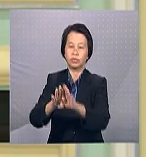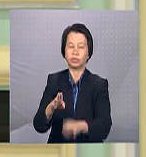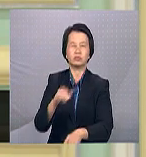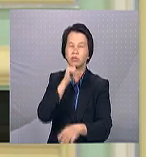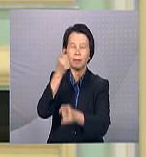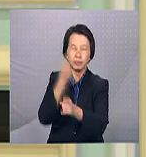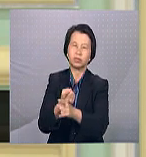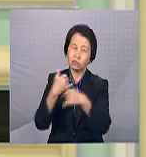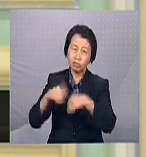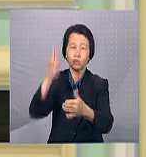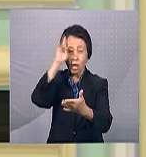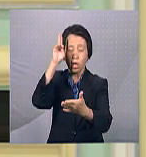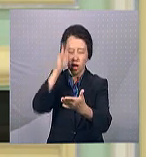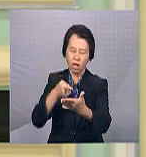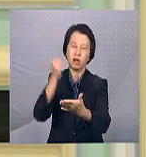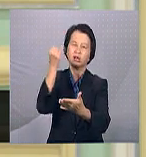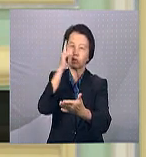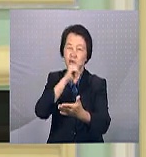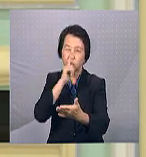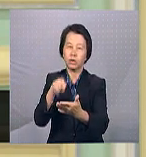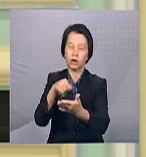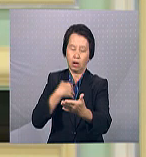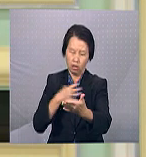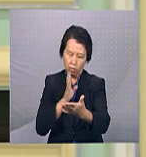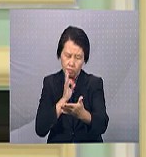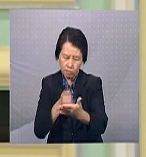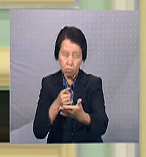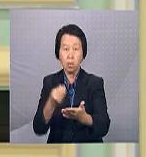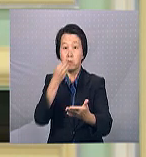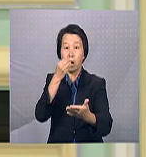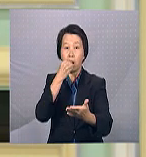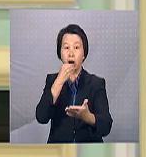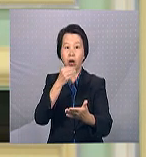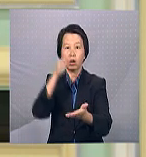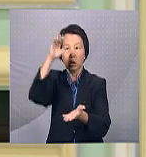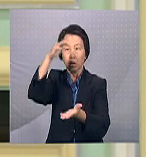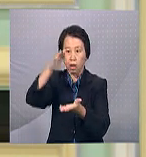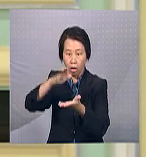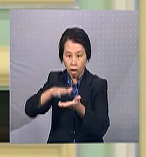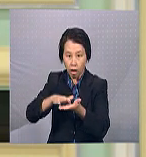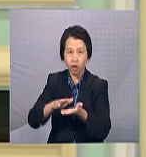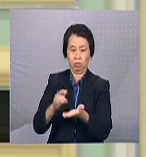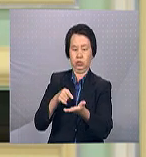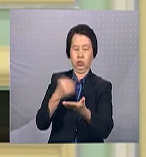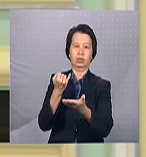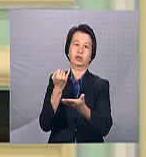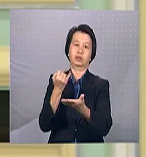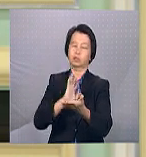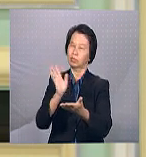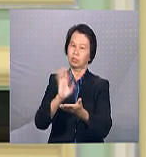tepat. Ada yang melaporkan kononnya makanan sudah pun berkurangan. Saya